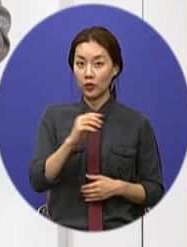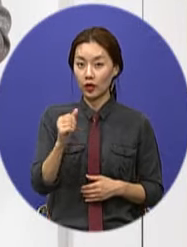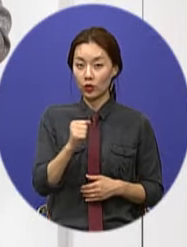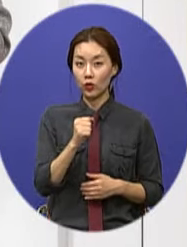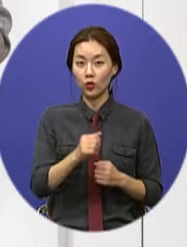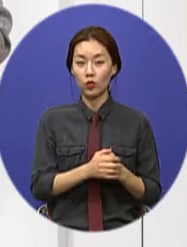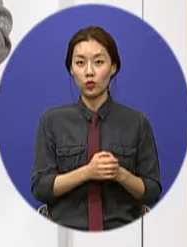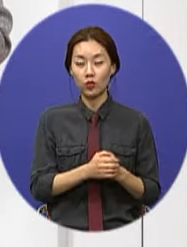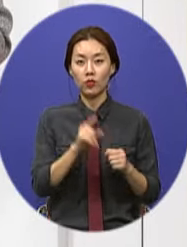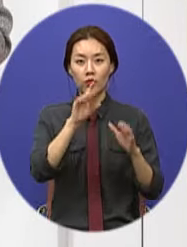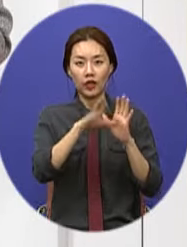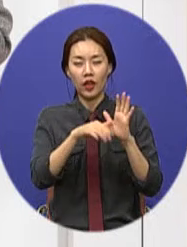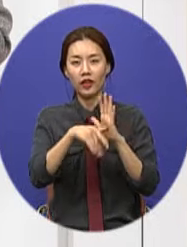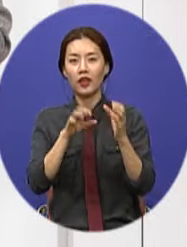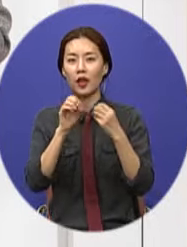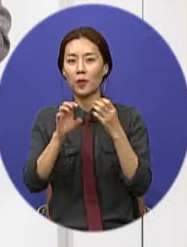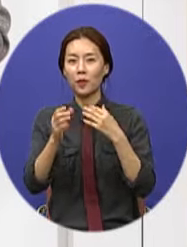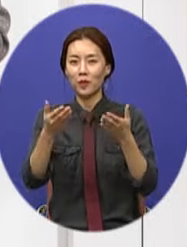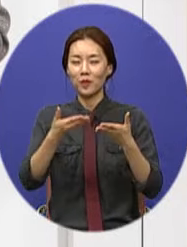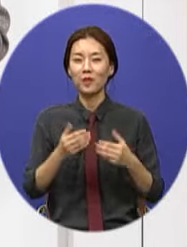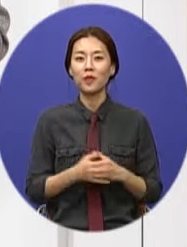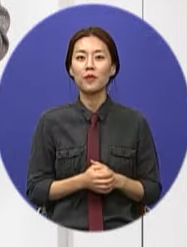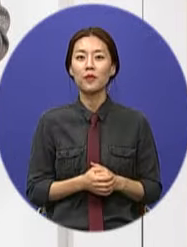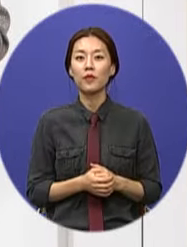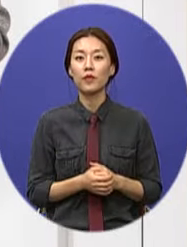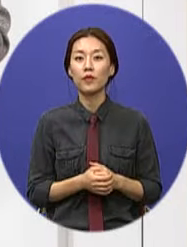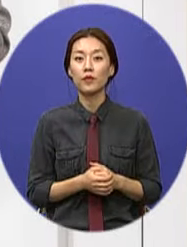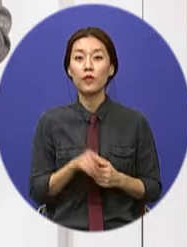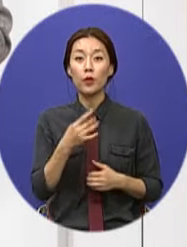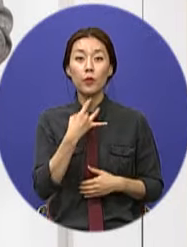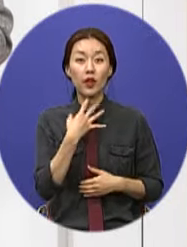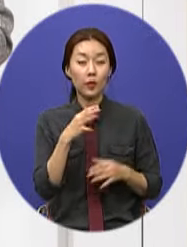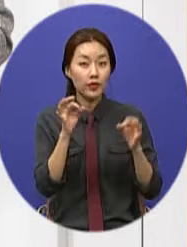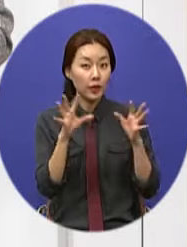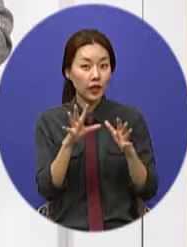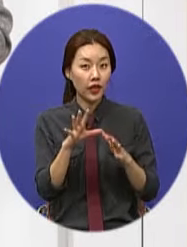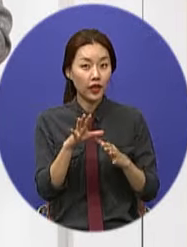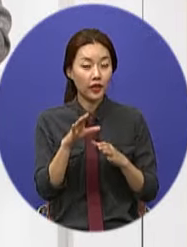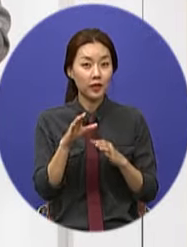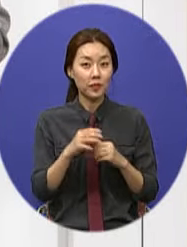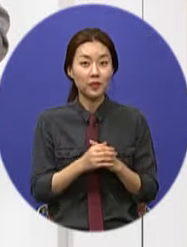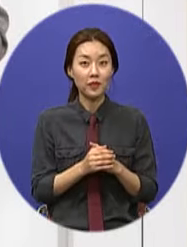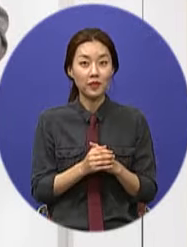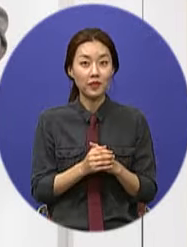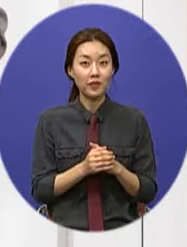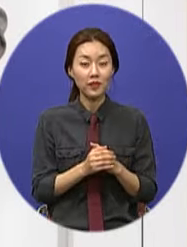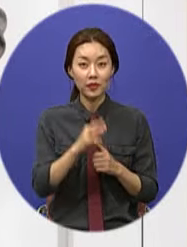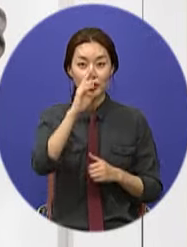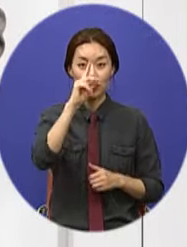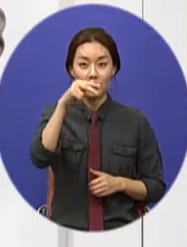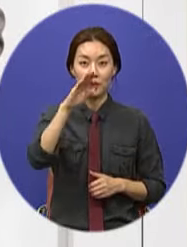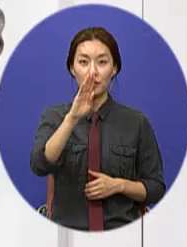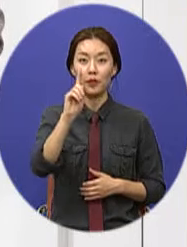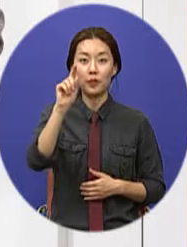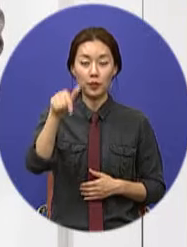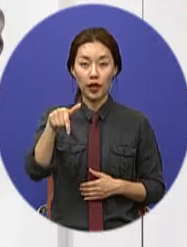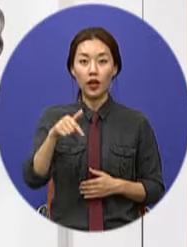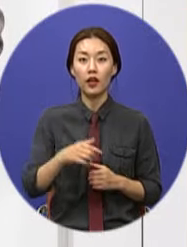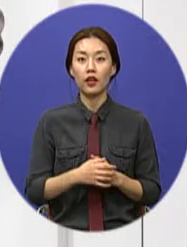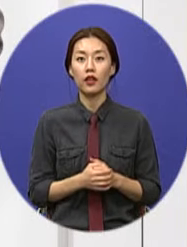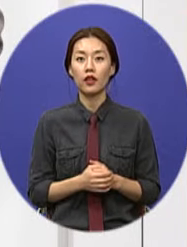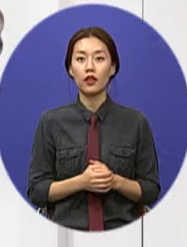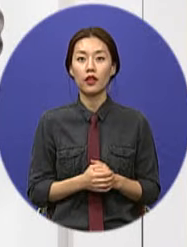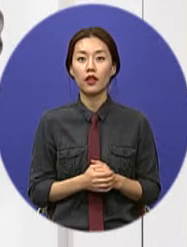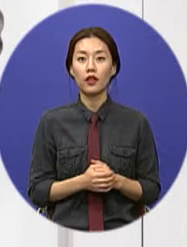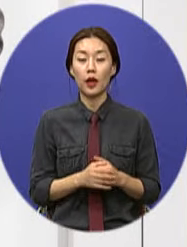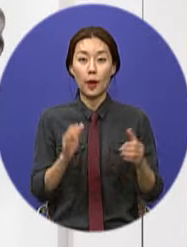그냥 그때그때 하는 거예요. 예, 예. 그것만 살짝 한번 들어볼까요? 네. 박.